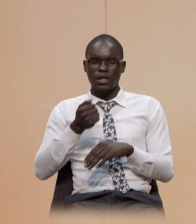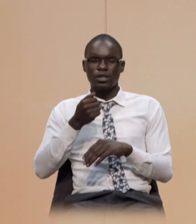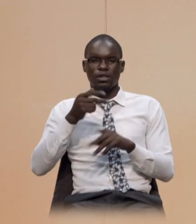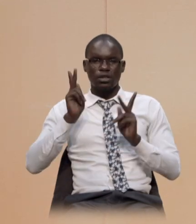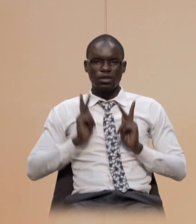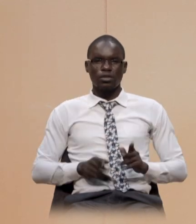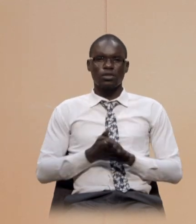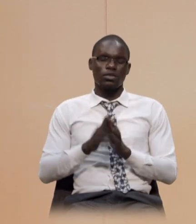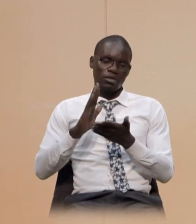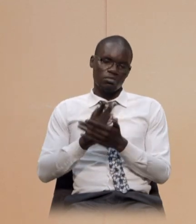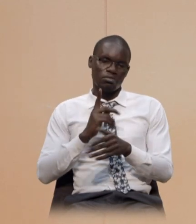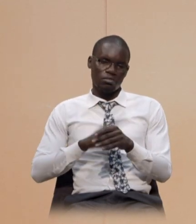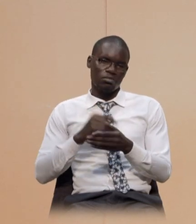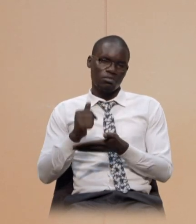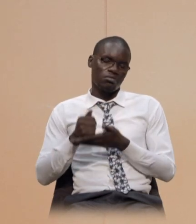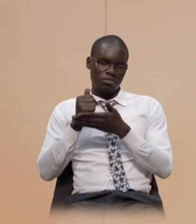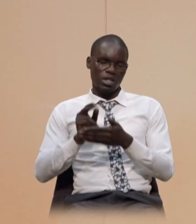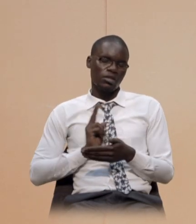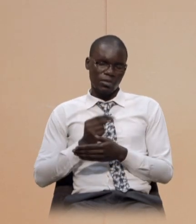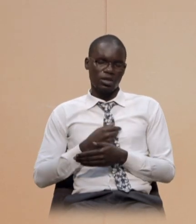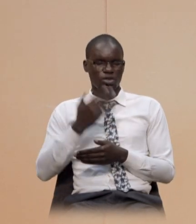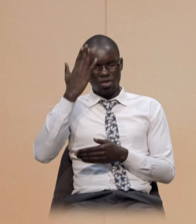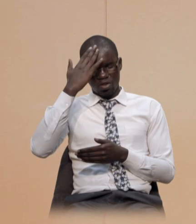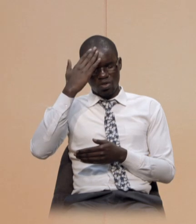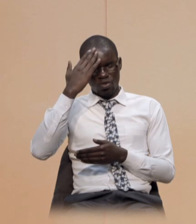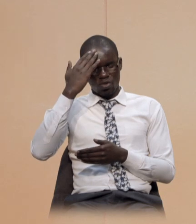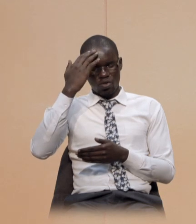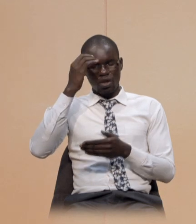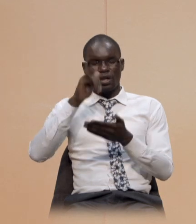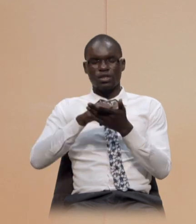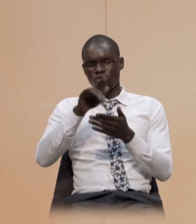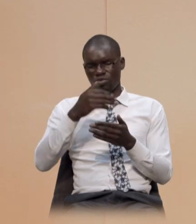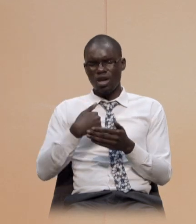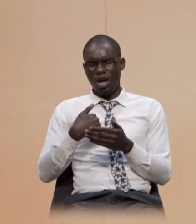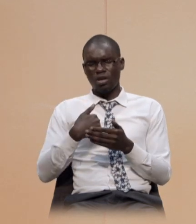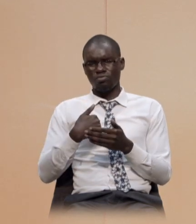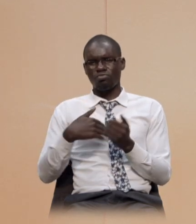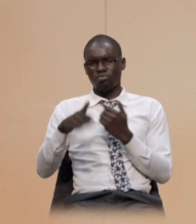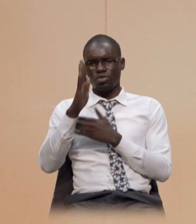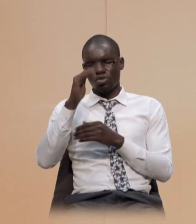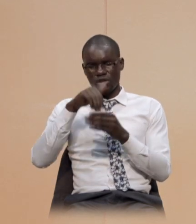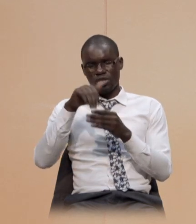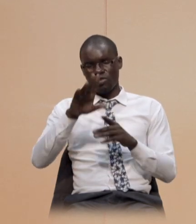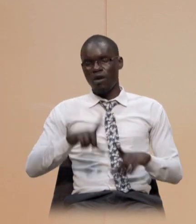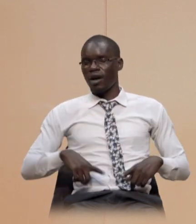zingine inatusaidia ndio udhihirike kwamba wewe uko na Mungu kwa maisha yako.